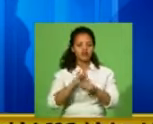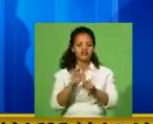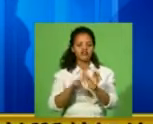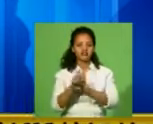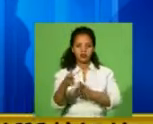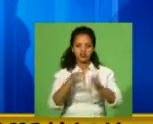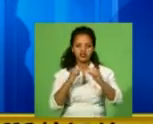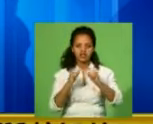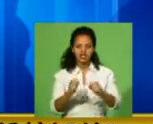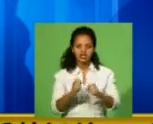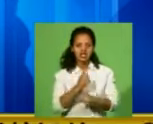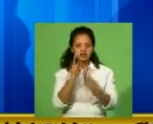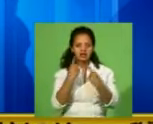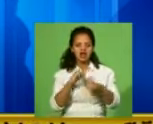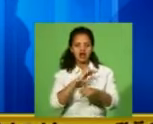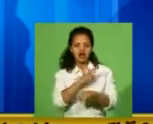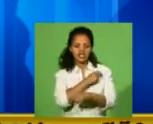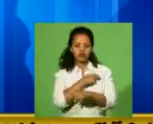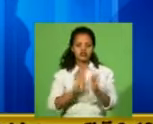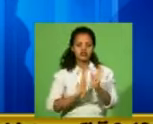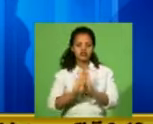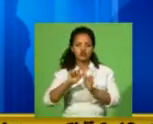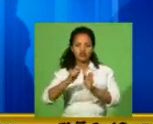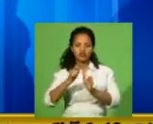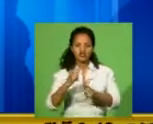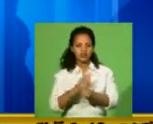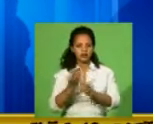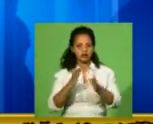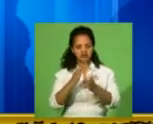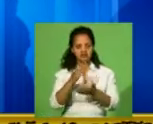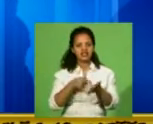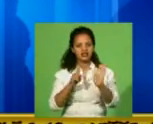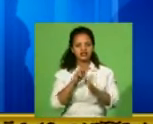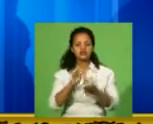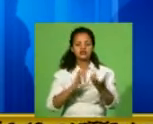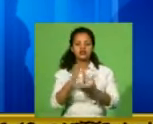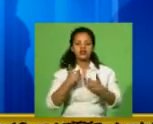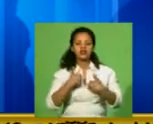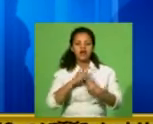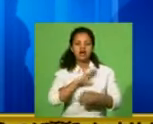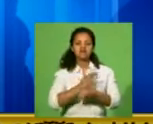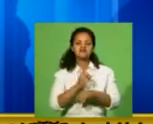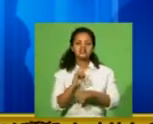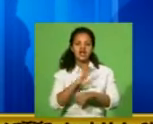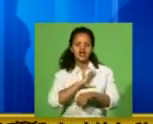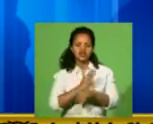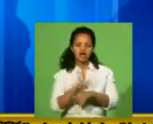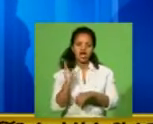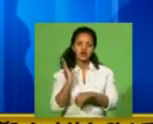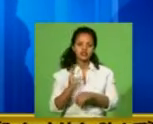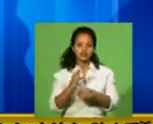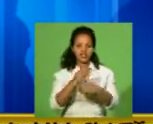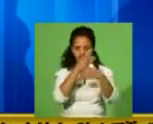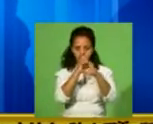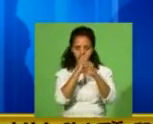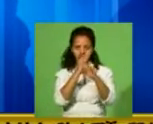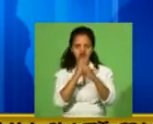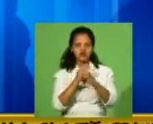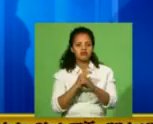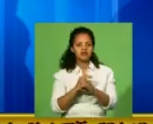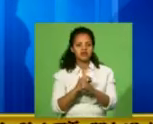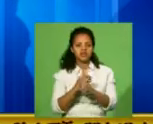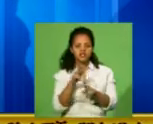የምርመራ አቅሞችን ማሳደግ ቁልፍ ተግባር እንደሆነ ይገልጻልና እንደ ደቡብ ክልል ያለው አቅም ምን ያህል ነው? የሐዋሳውስ የላብራቶሪ ደግሞ